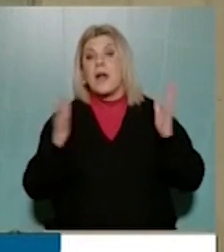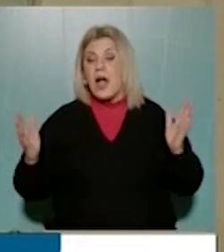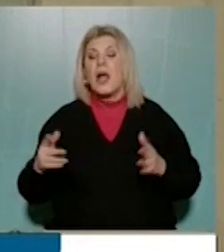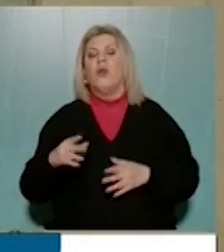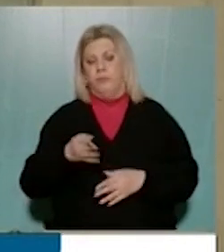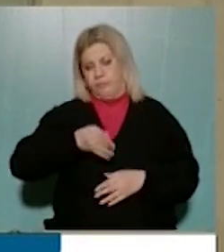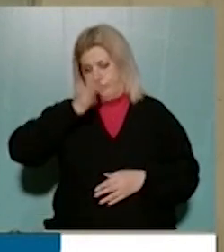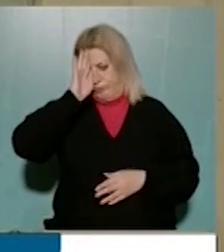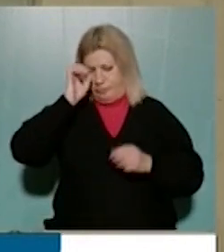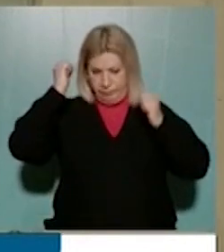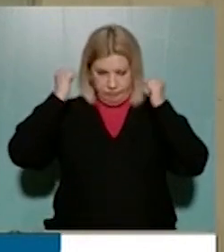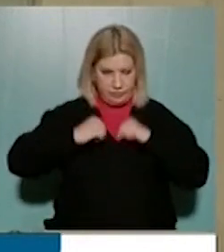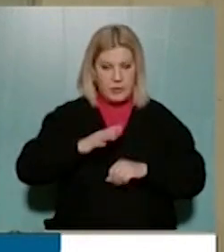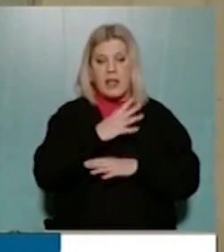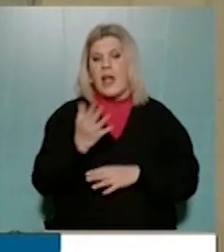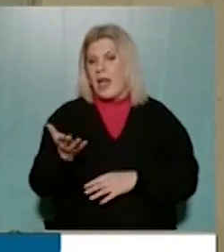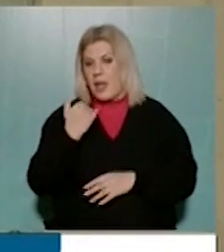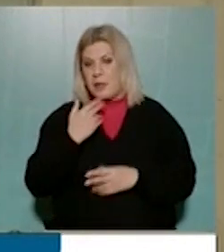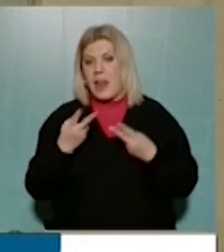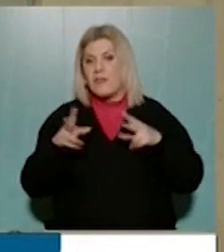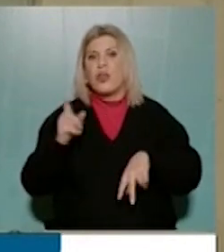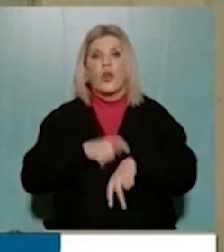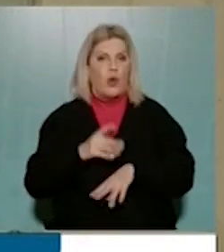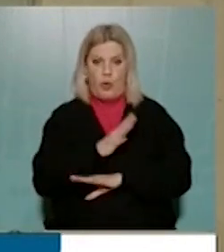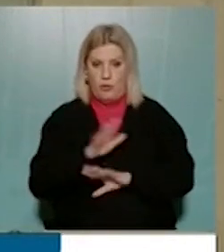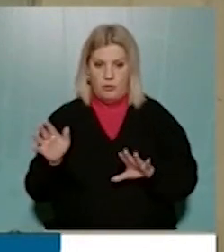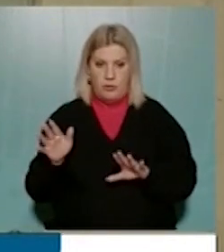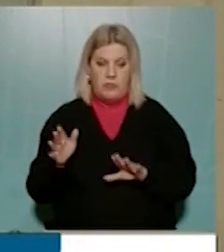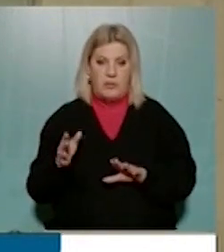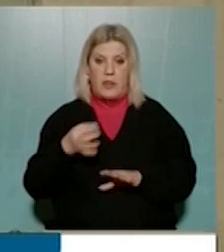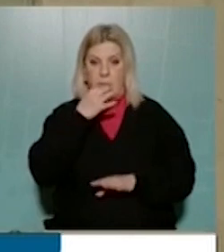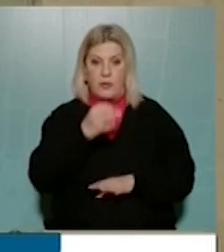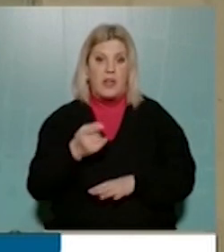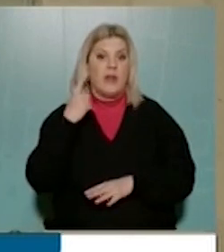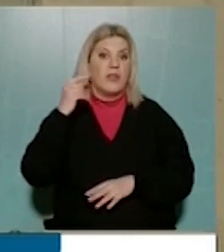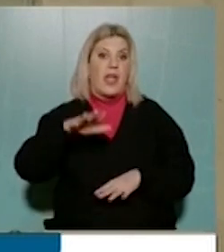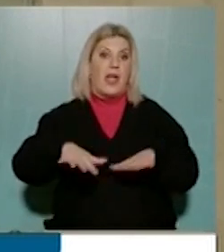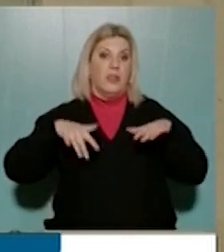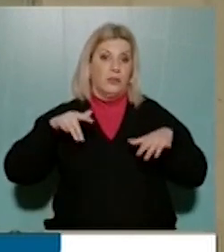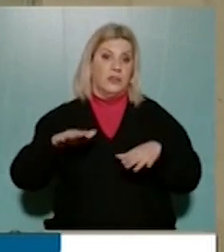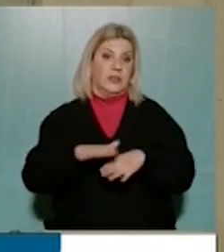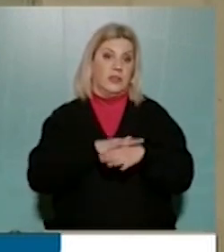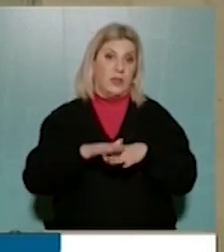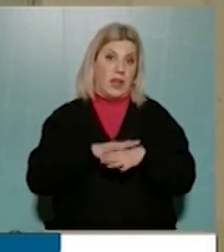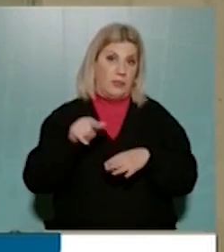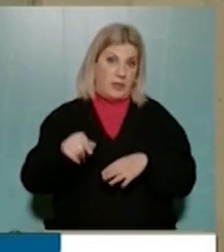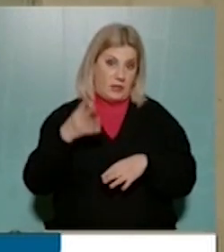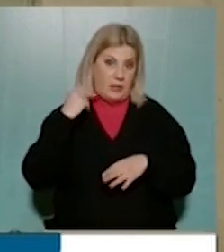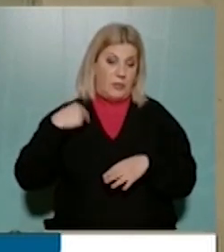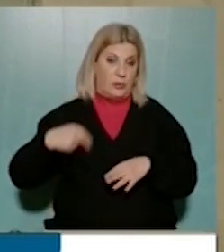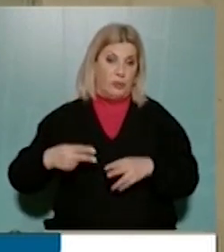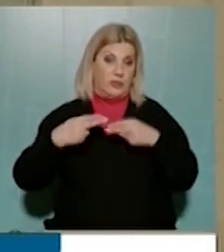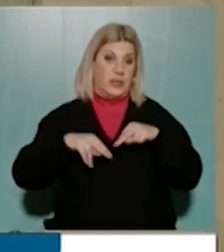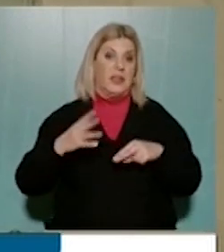πλήγμα στον ήδη σχεδόν ανύπαρκτο ελεύθερο χρόνο γιατί δεν μπορεί να ακούγεται στην αίθουσα εδώ πέρα συγγνώμη αλλά του δημοτικού